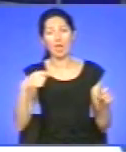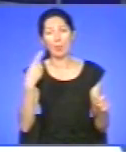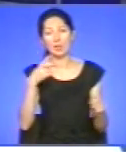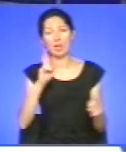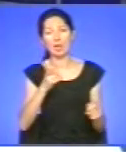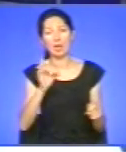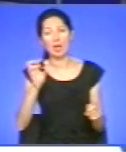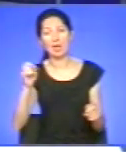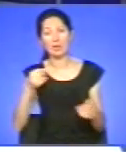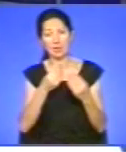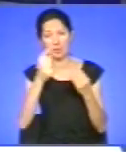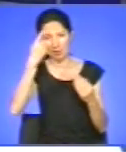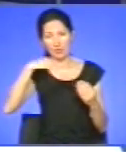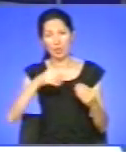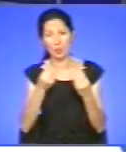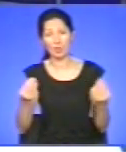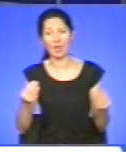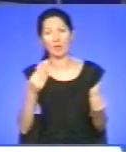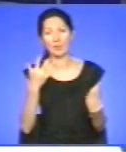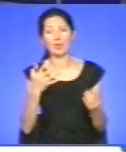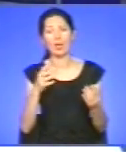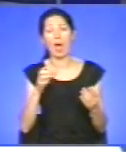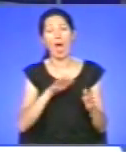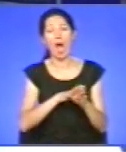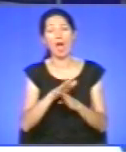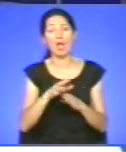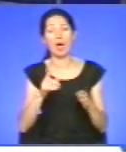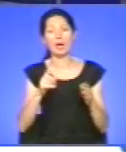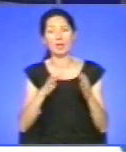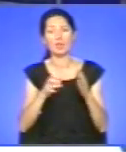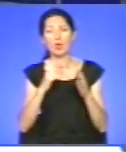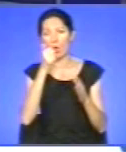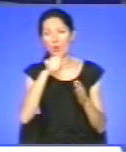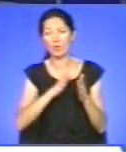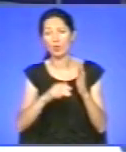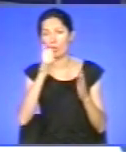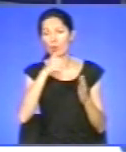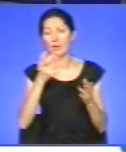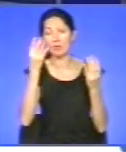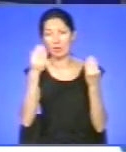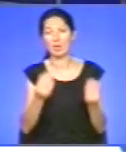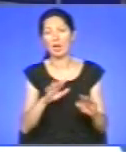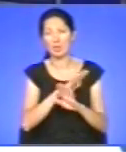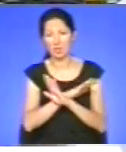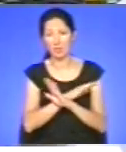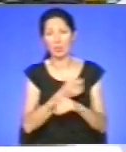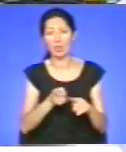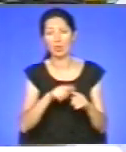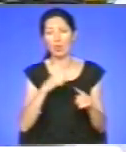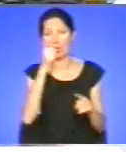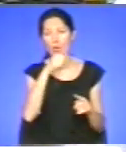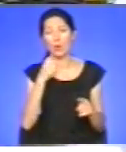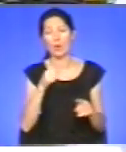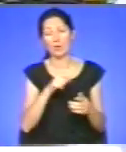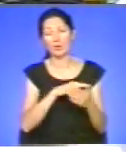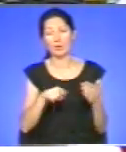серпня виповнюється 10 років від дня трагічної загибелі. Цими днями у Тернополі вшановують його пам'ять.